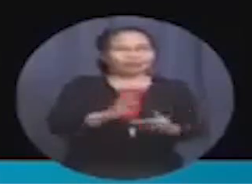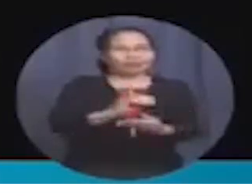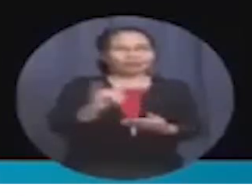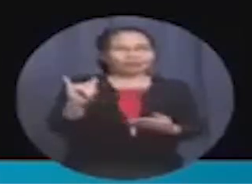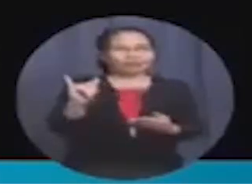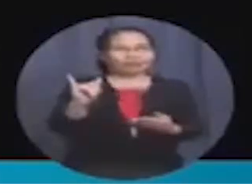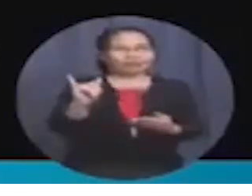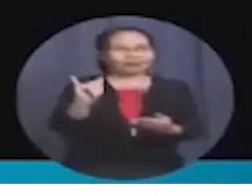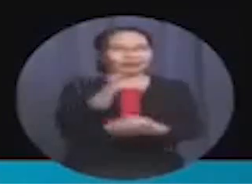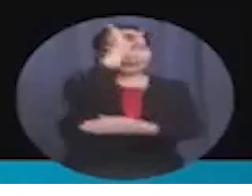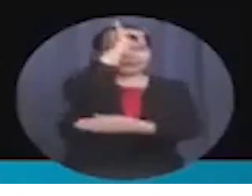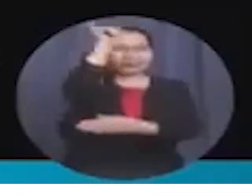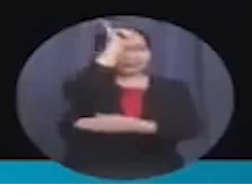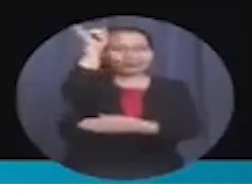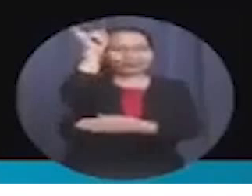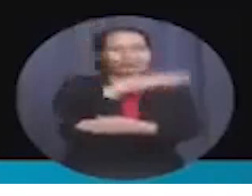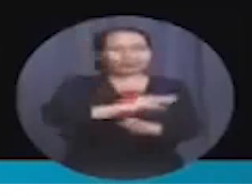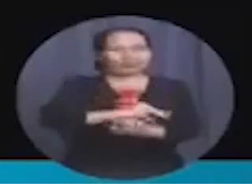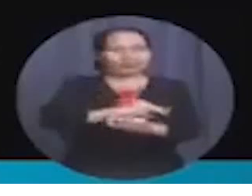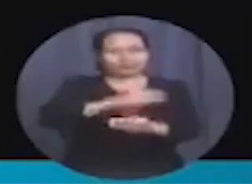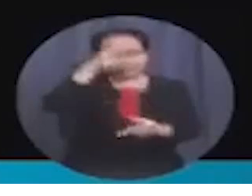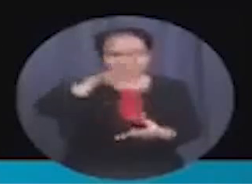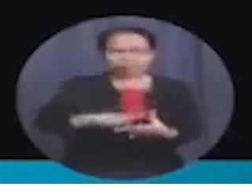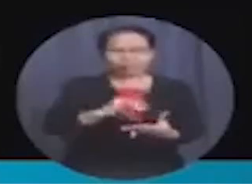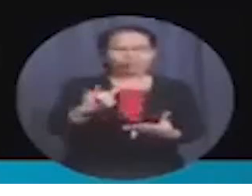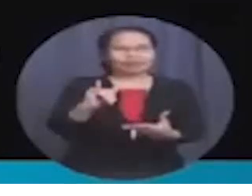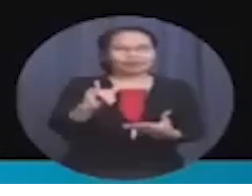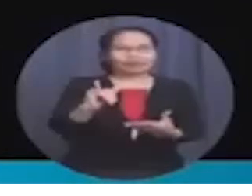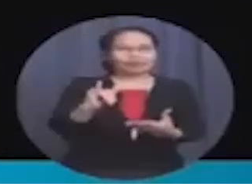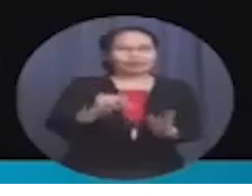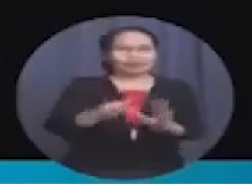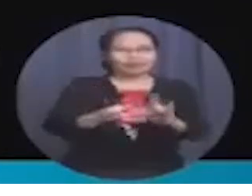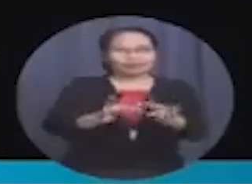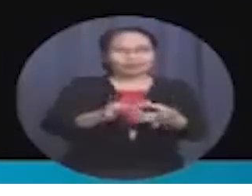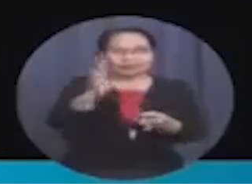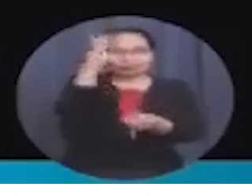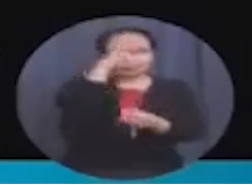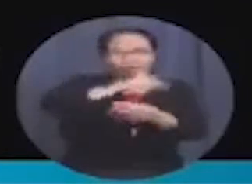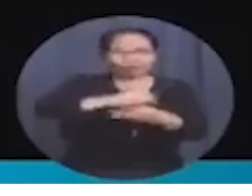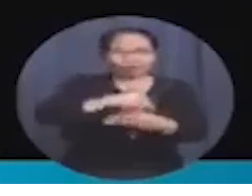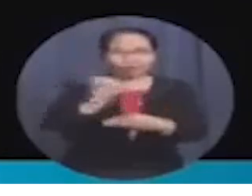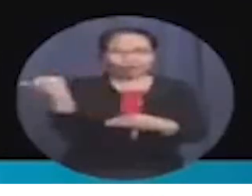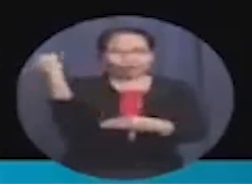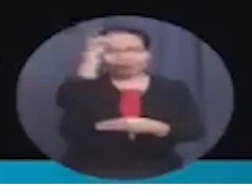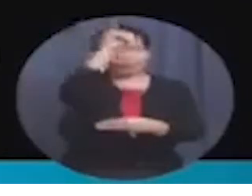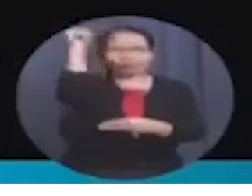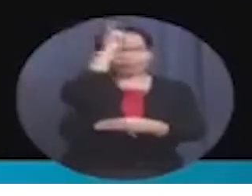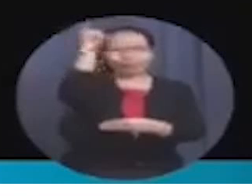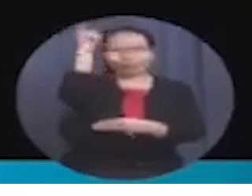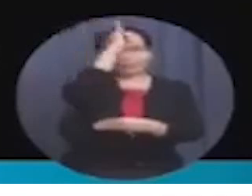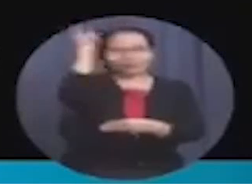mga gawang-gawang kwento ni Soria. Gago ka pala, eh. Isa ka pang gago, eh. Hindi gawa-gawa ito. Pakinggan mo ang sabi ng